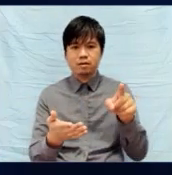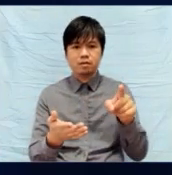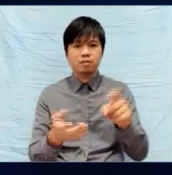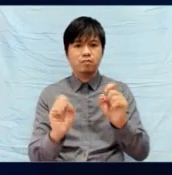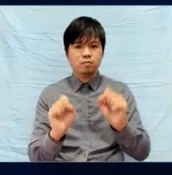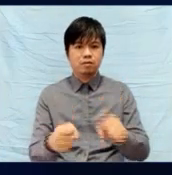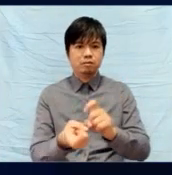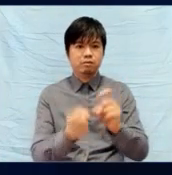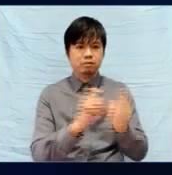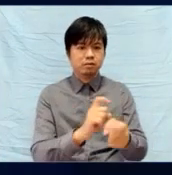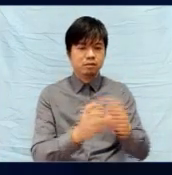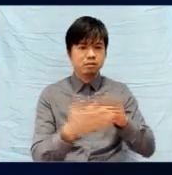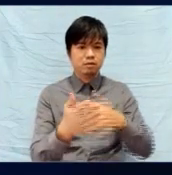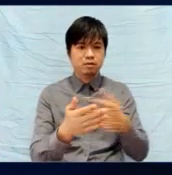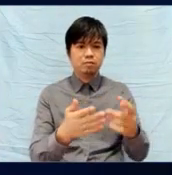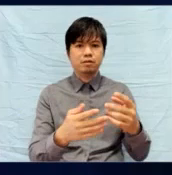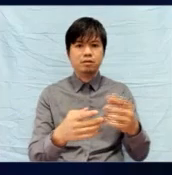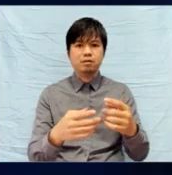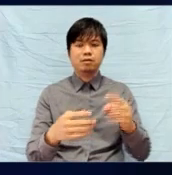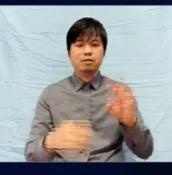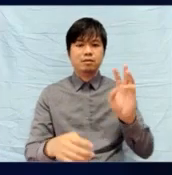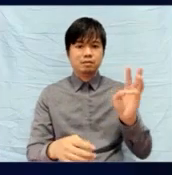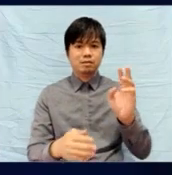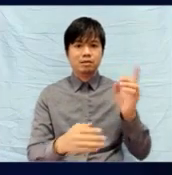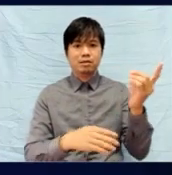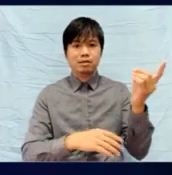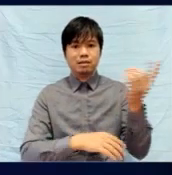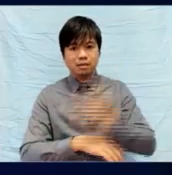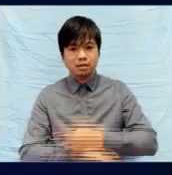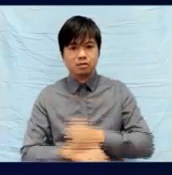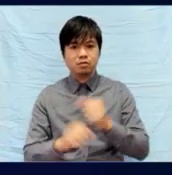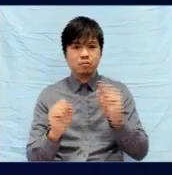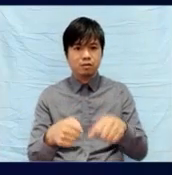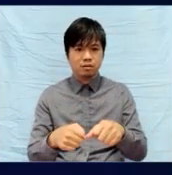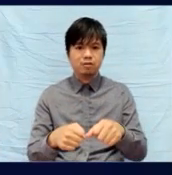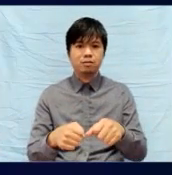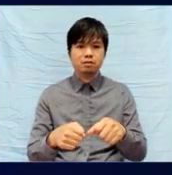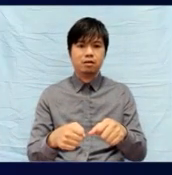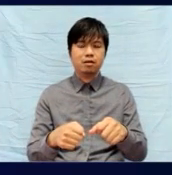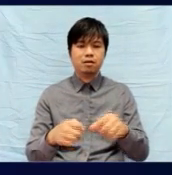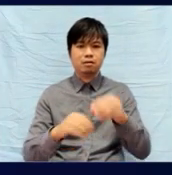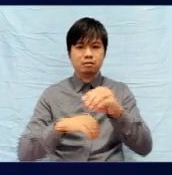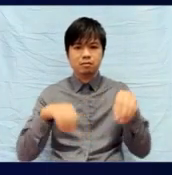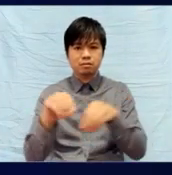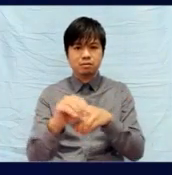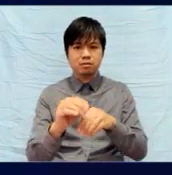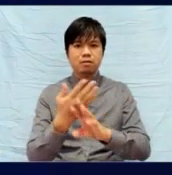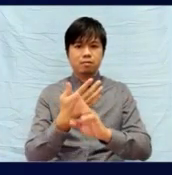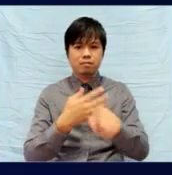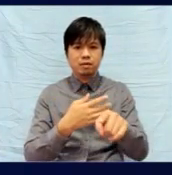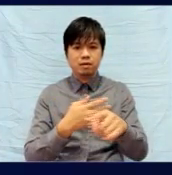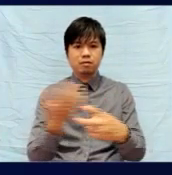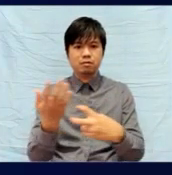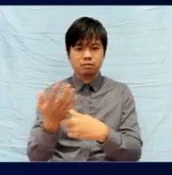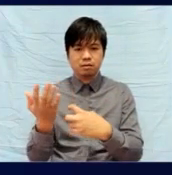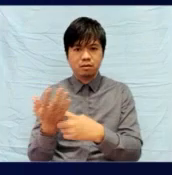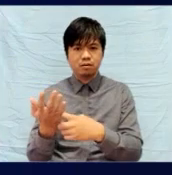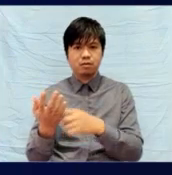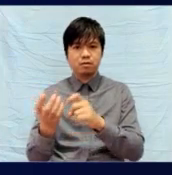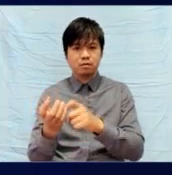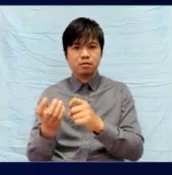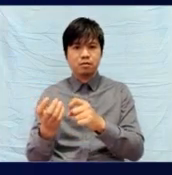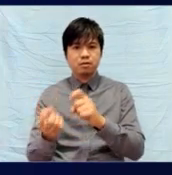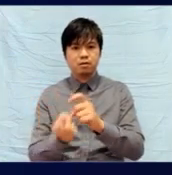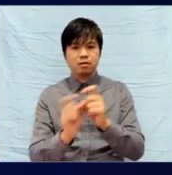60 days from their original flight date. Maaari po silang mag-refund. Maari i-convert yung kanilang ticket into a travel voucher for use